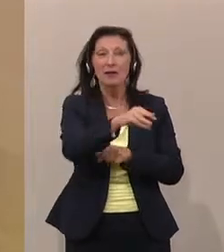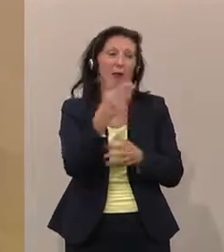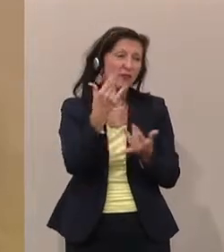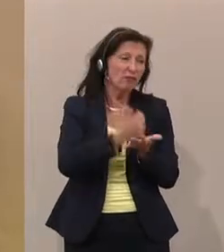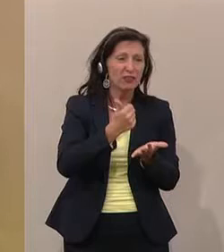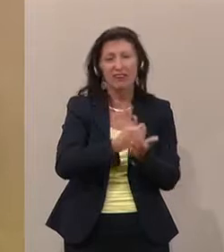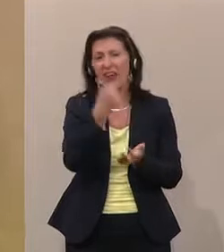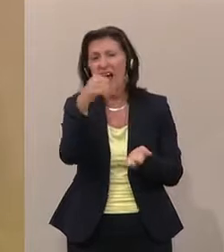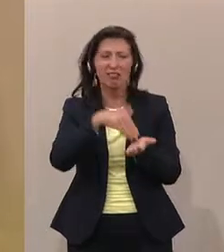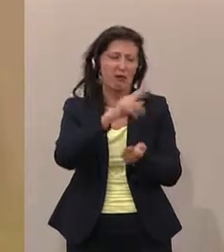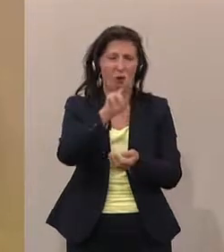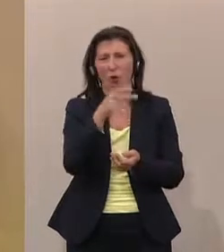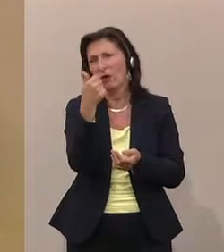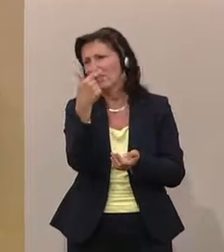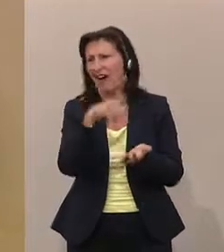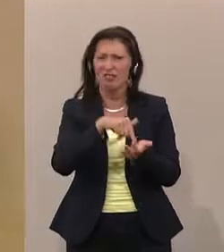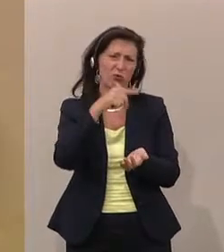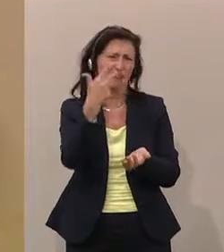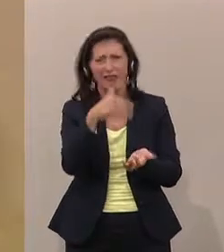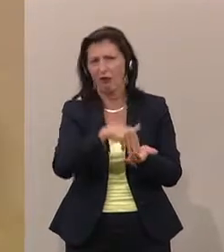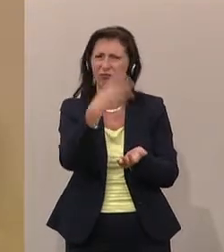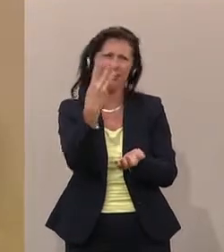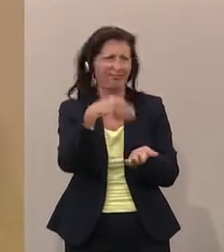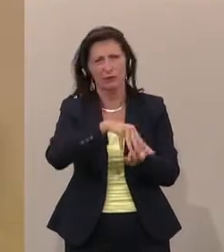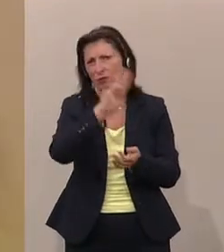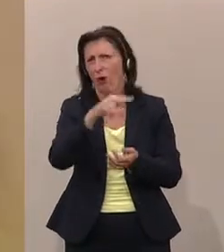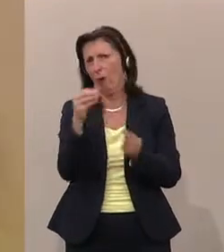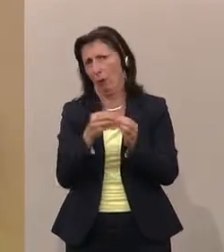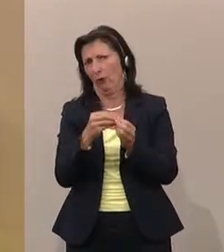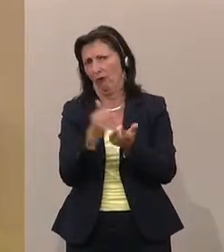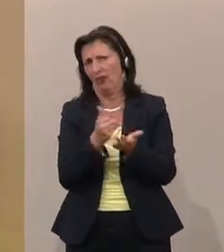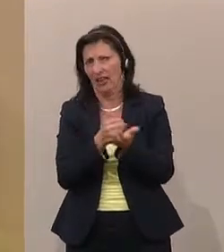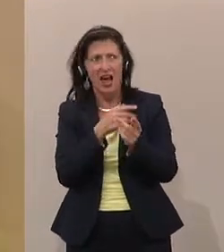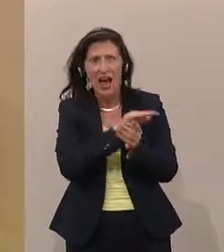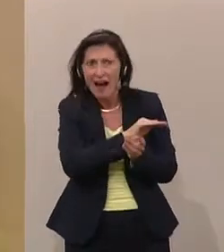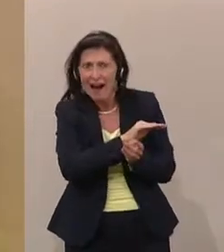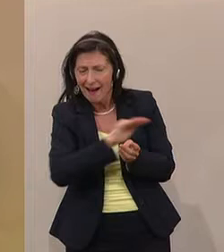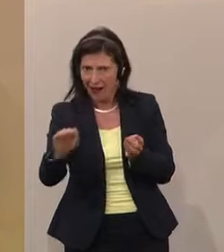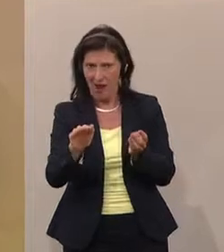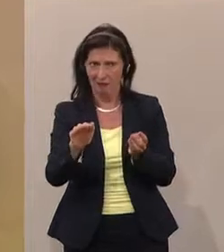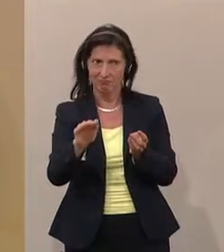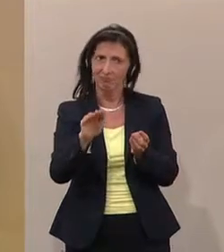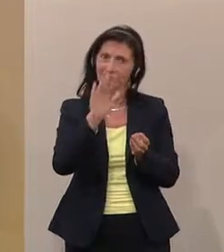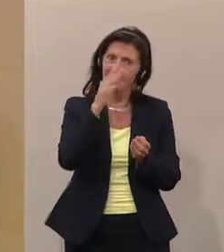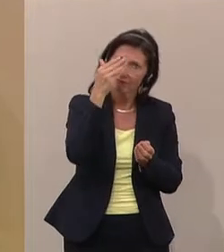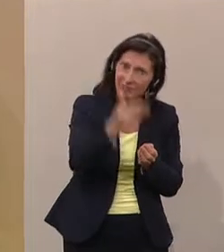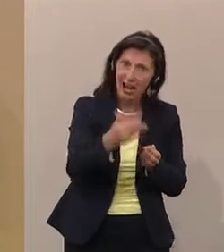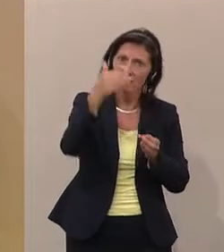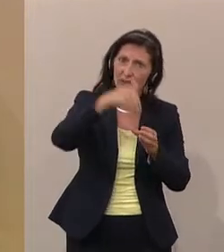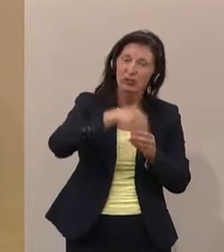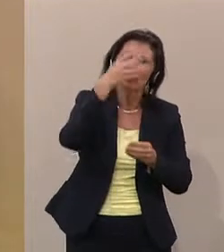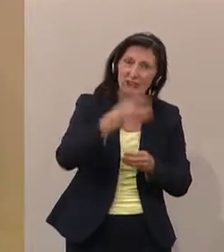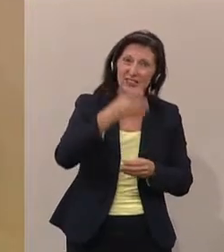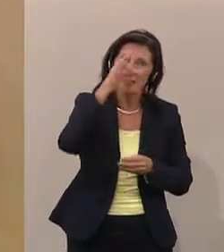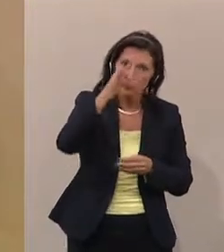Euro, 2.000 Euro brutto, 3.000 oder 4.000 Euro brutto verdienen, die zahlen alle ca. 40% Steuern und